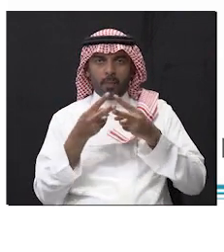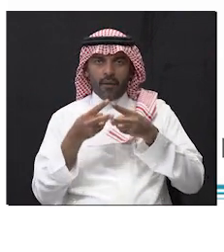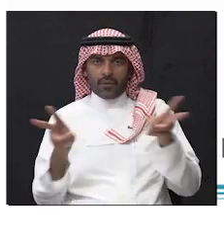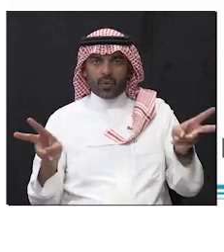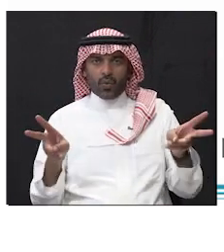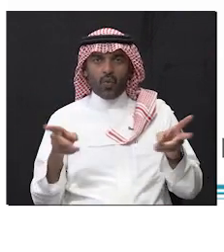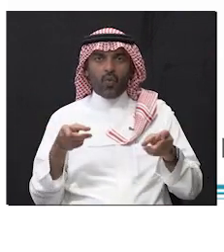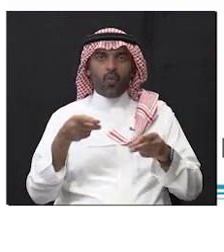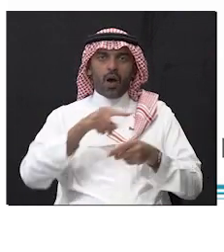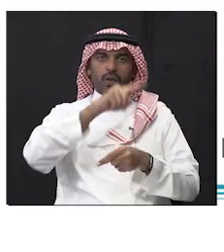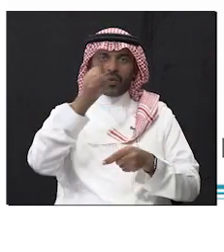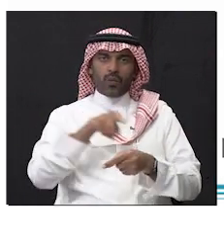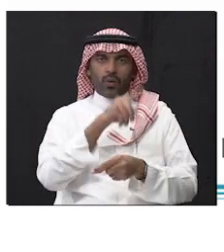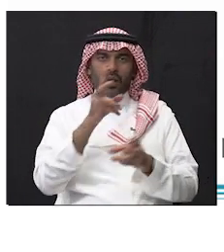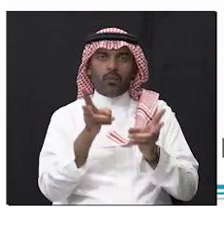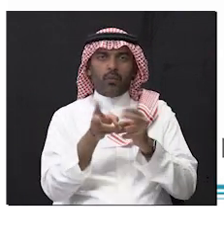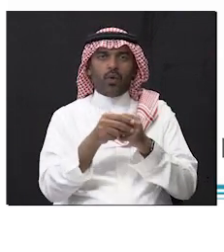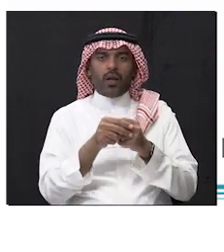لاحظ الصورة التي أمامك،